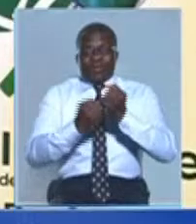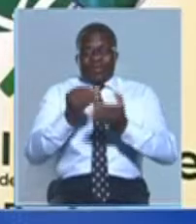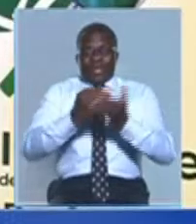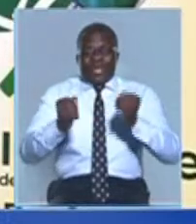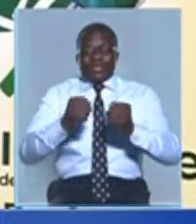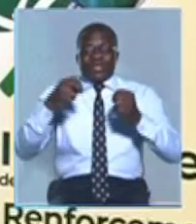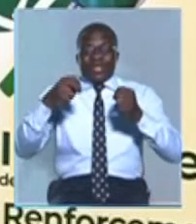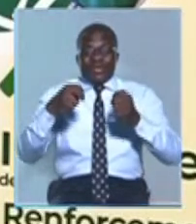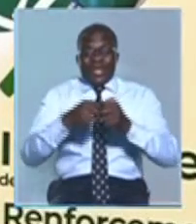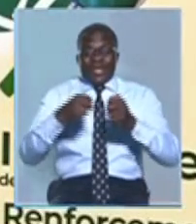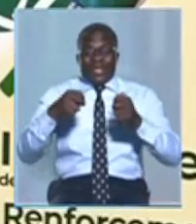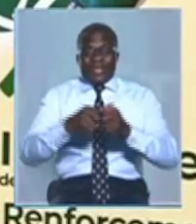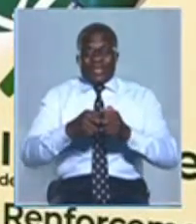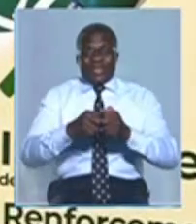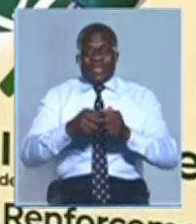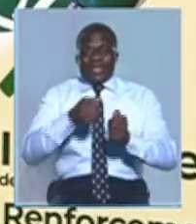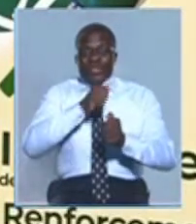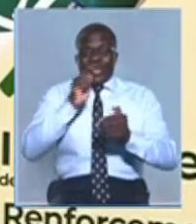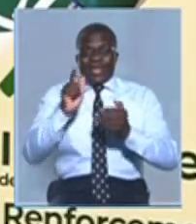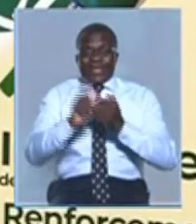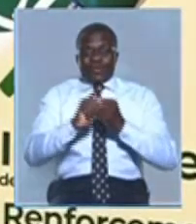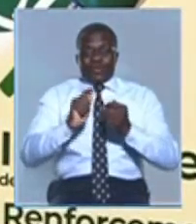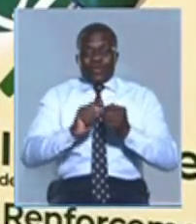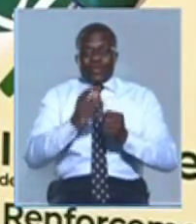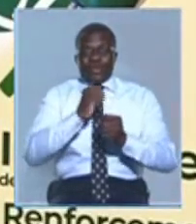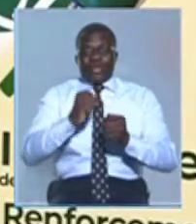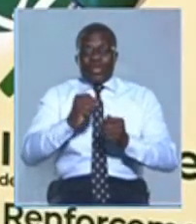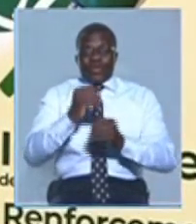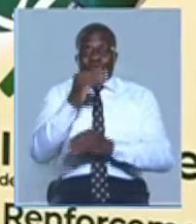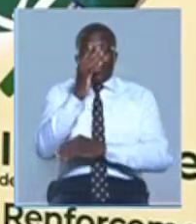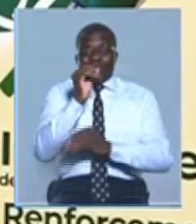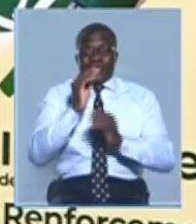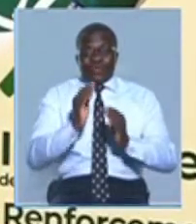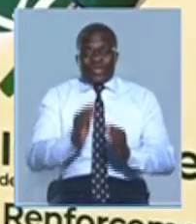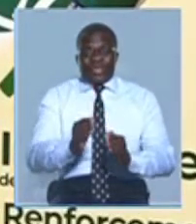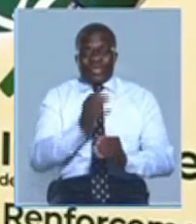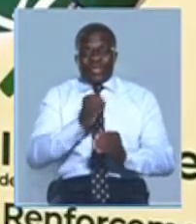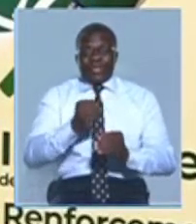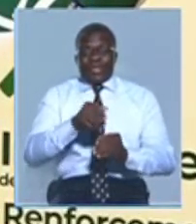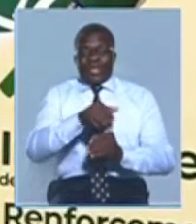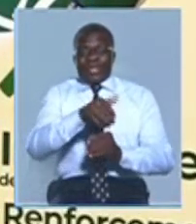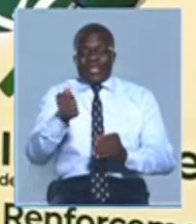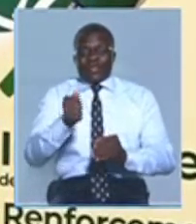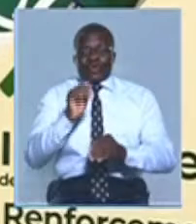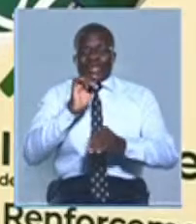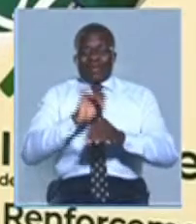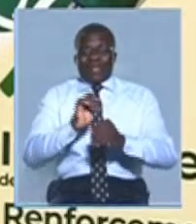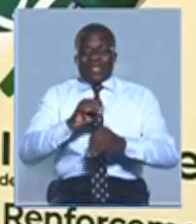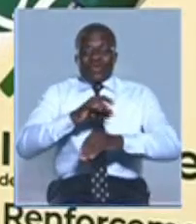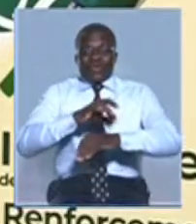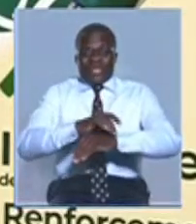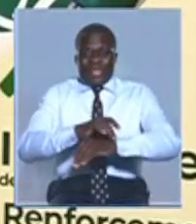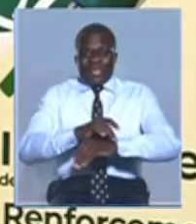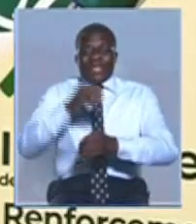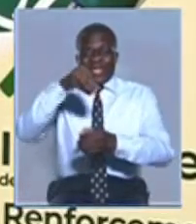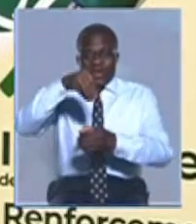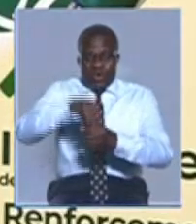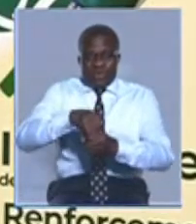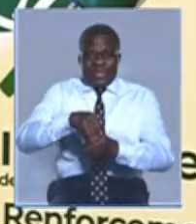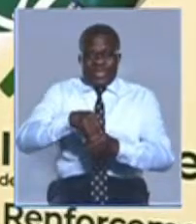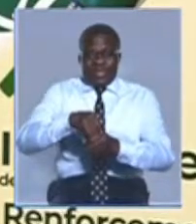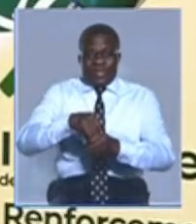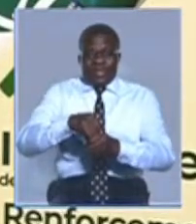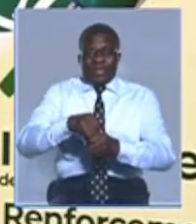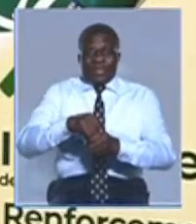secteurs de l'énergie, de l'agriculture, de la foresterie et des autres affectations de terres, y compris